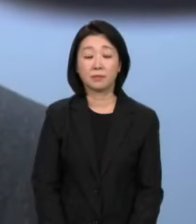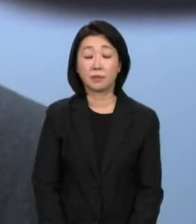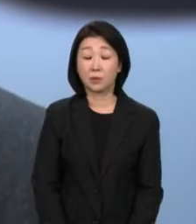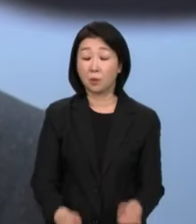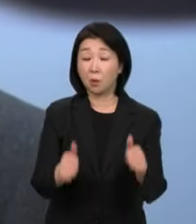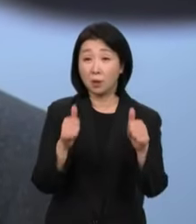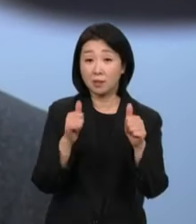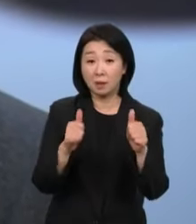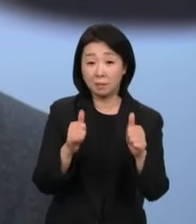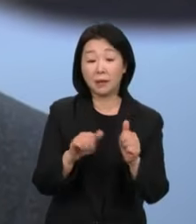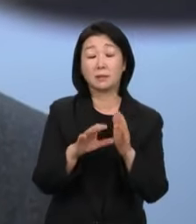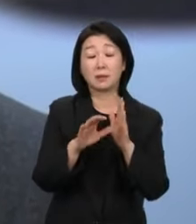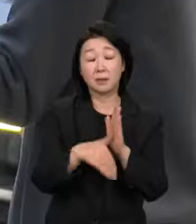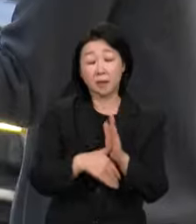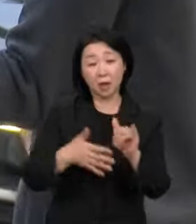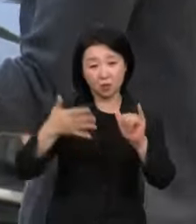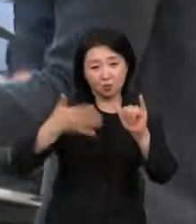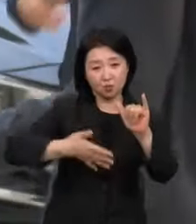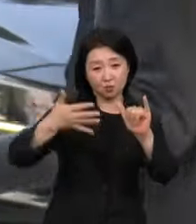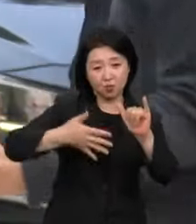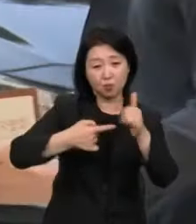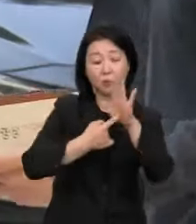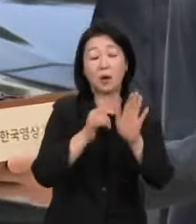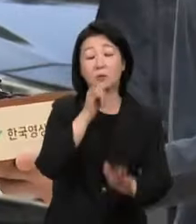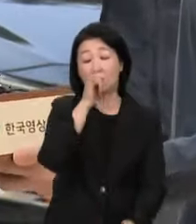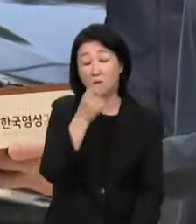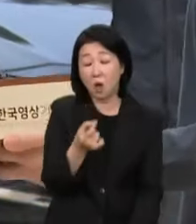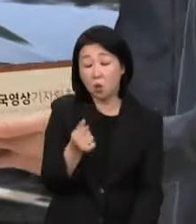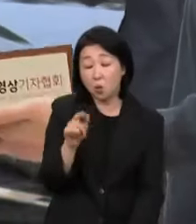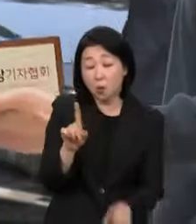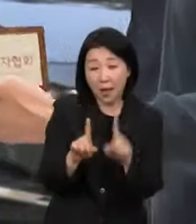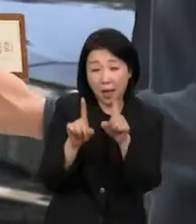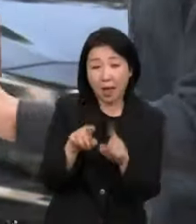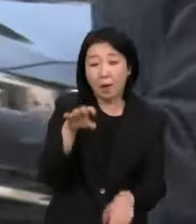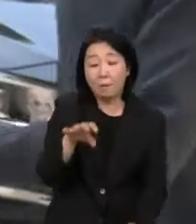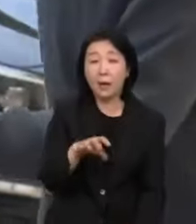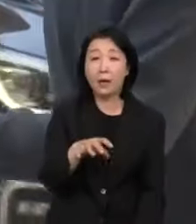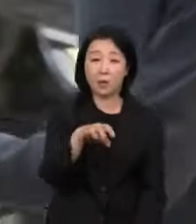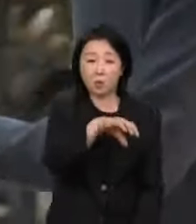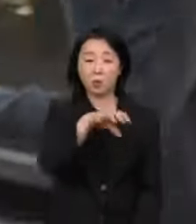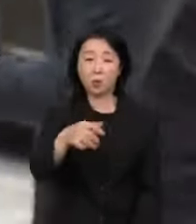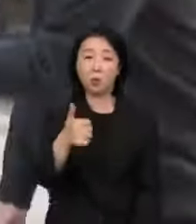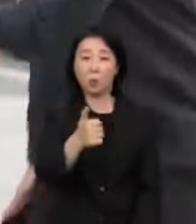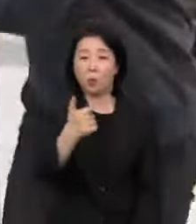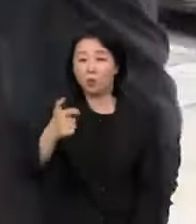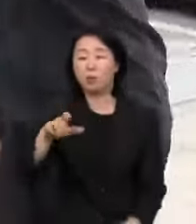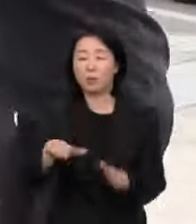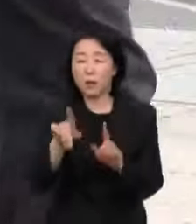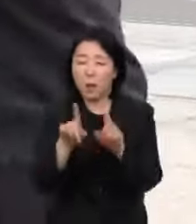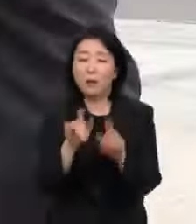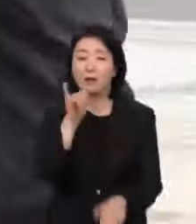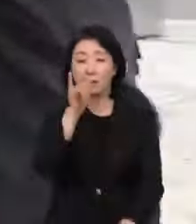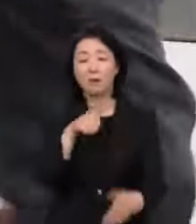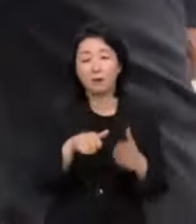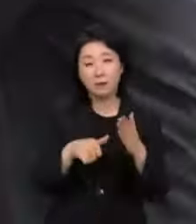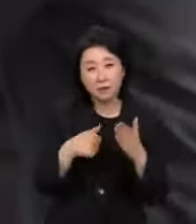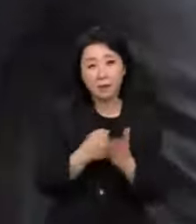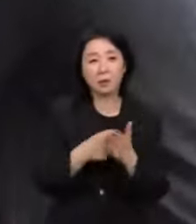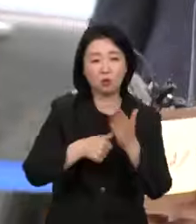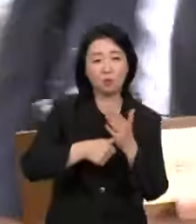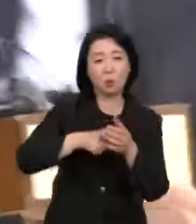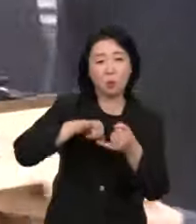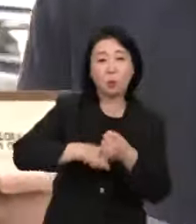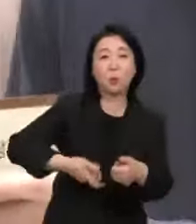재판 휴정 중에는 유튜브 라이브를 켜고 미세한 차이로 격전지 5, 60곳의 승패가 결정될 수 있다며 투표를 거듭